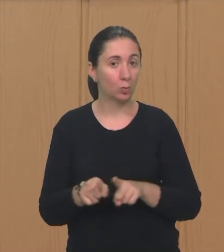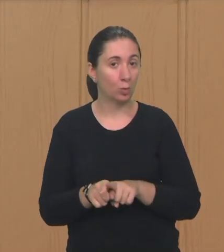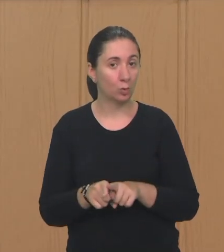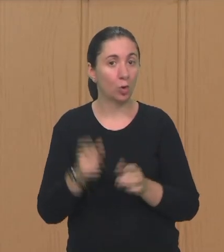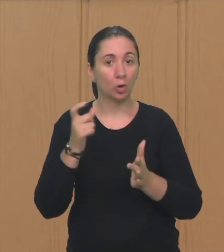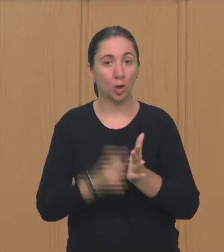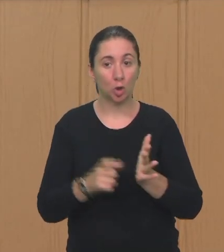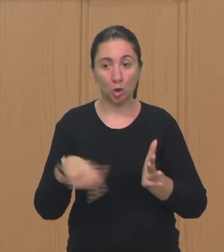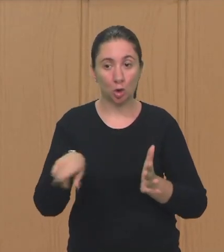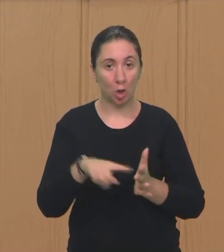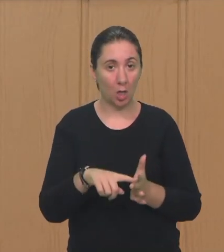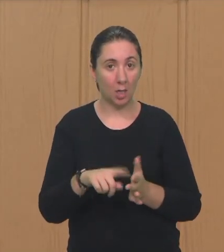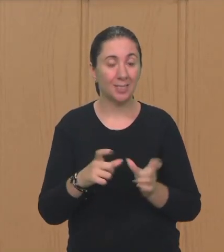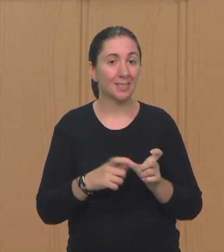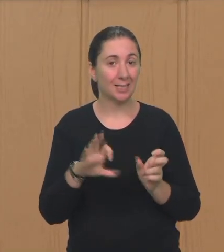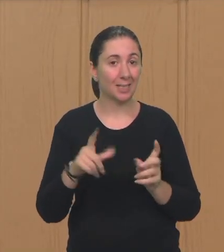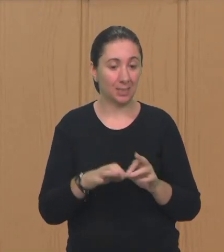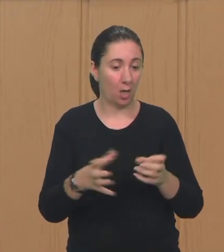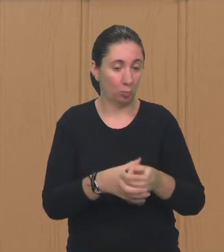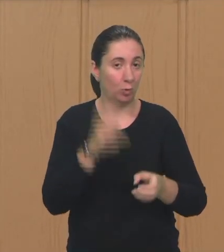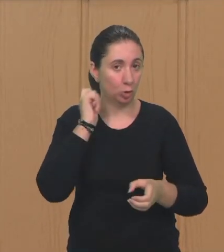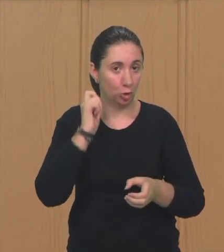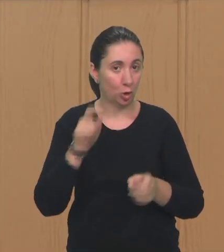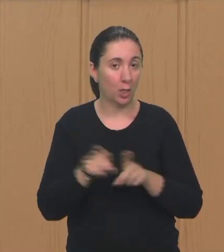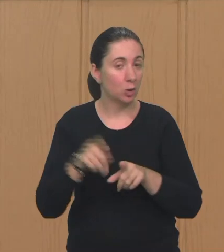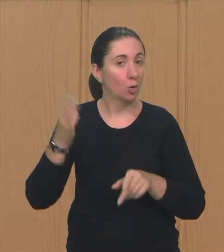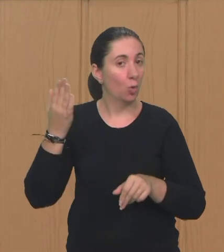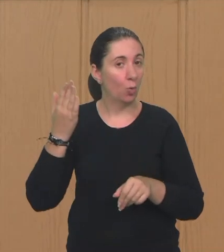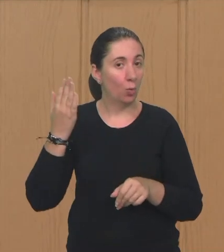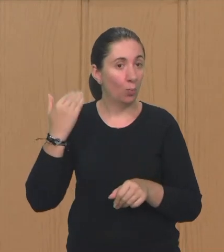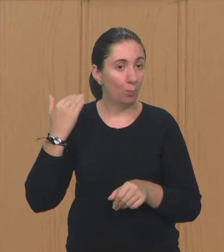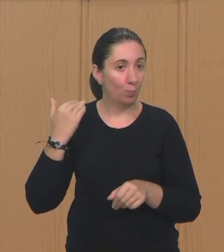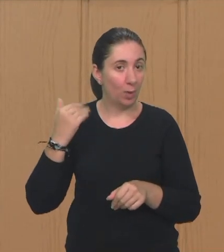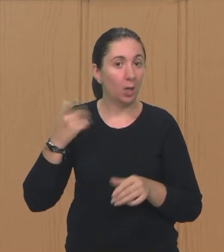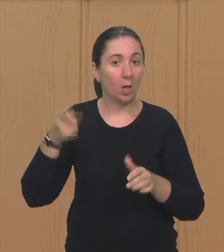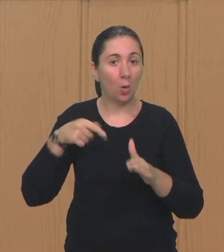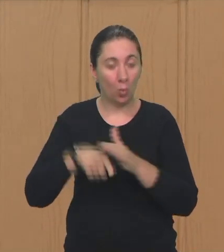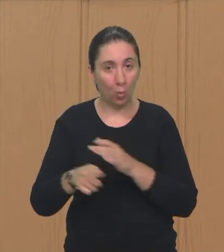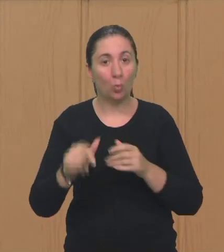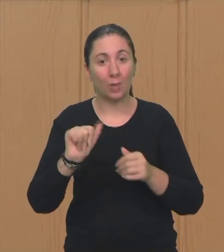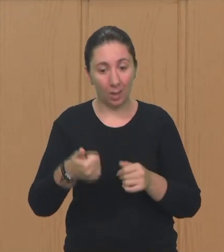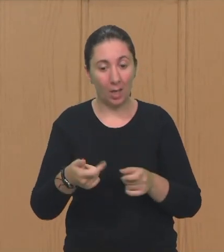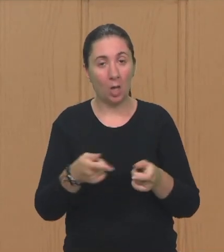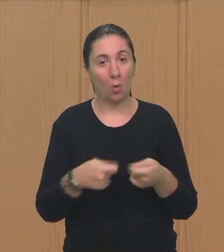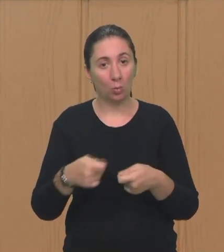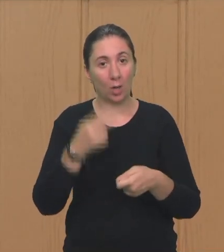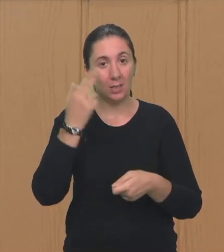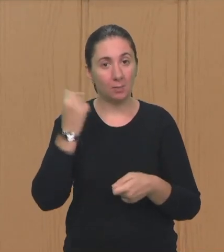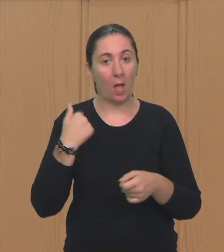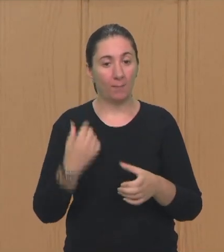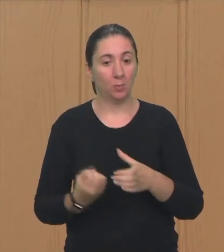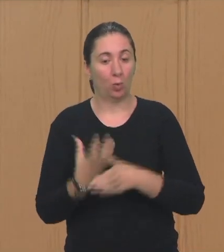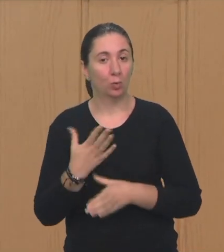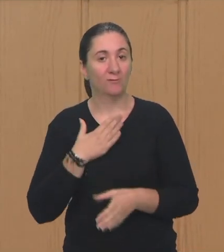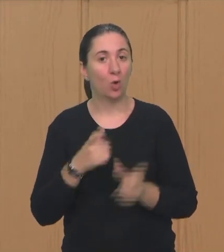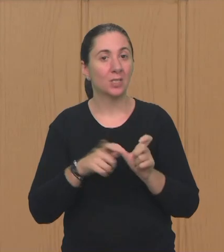i članice, odnosno sekcija žena, kao što su i prije, jesu unutar Udruge slijepih, ali osnovali smo